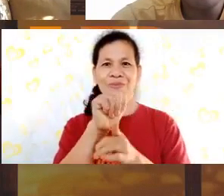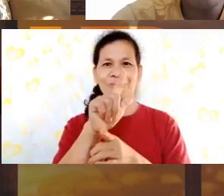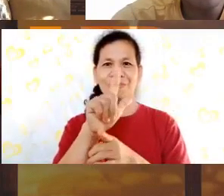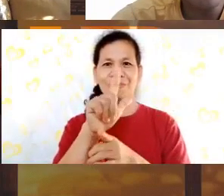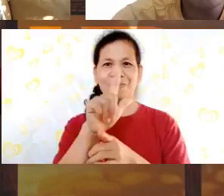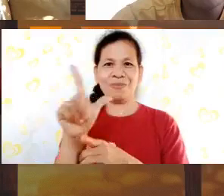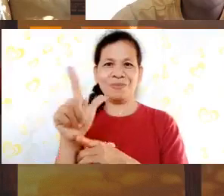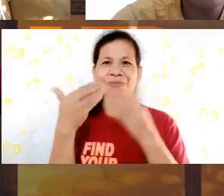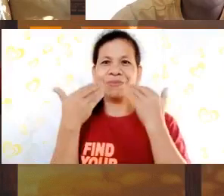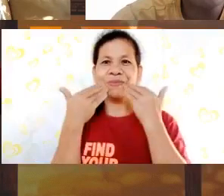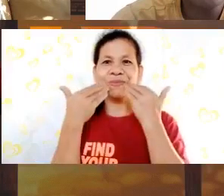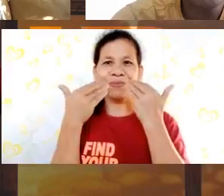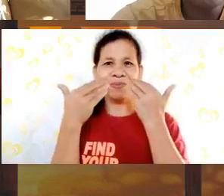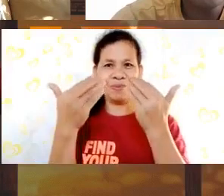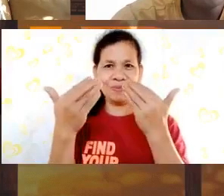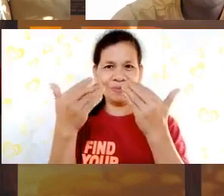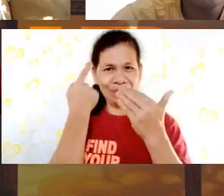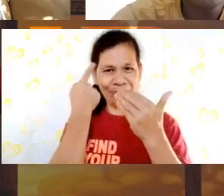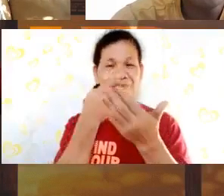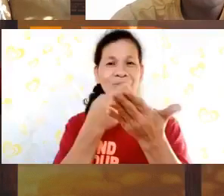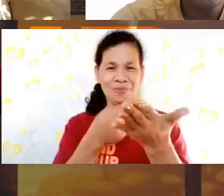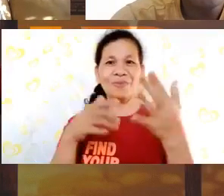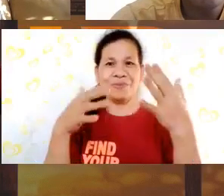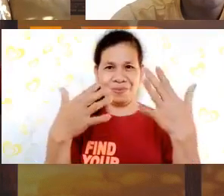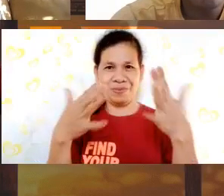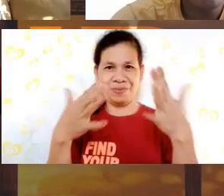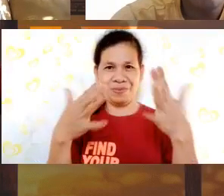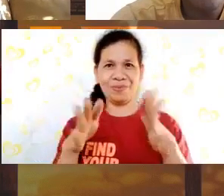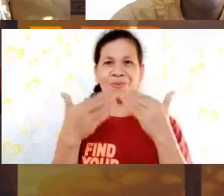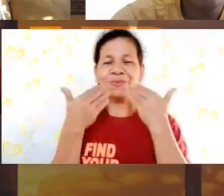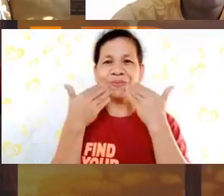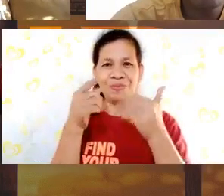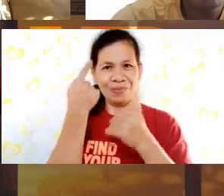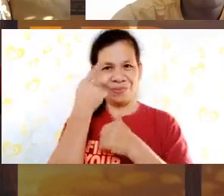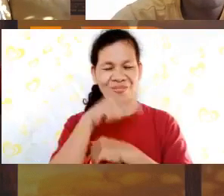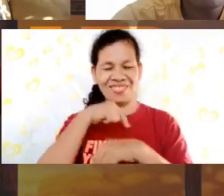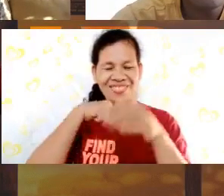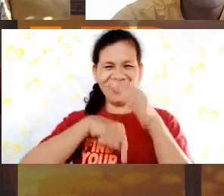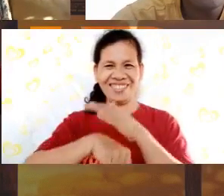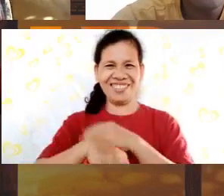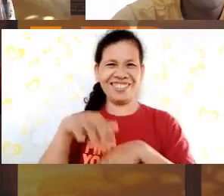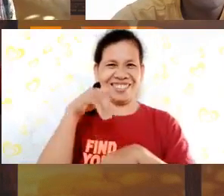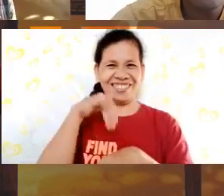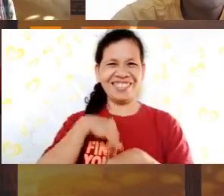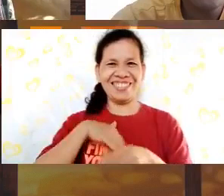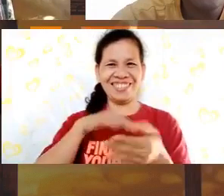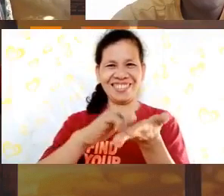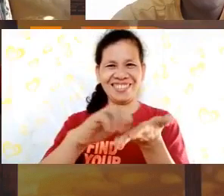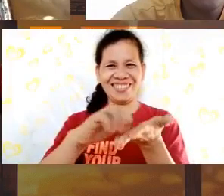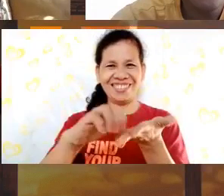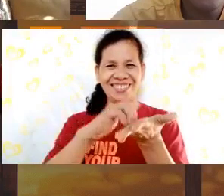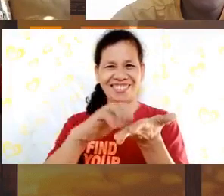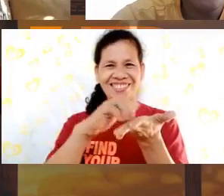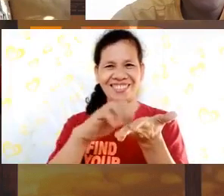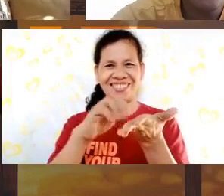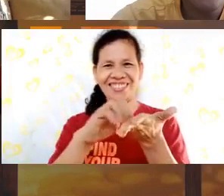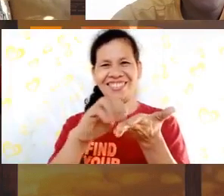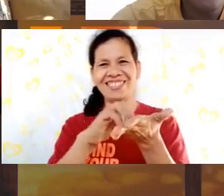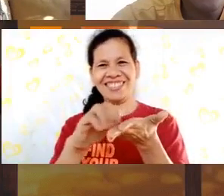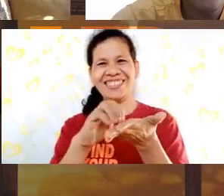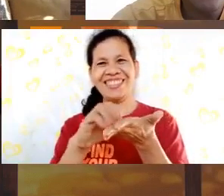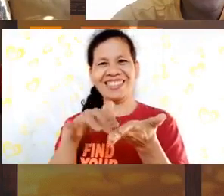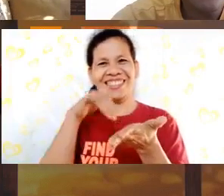you so much po sa inyong ginampanan. Thank you so much sa inyong pagpupuyat sa ating dry run kagabi. Ano po, bagamat na